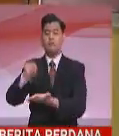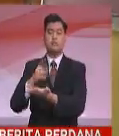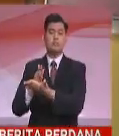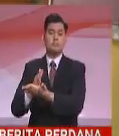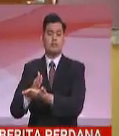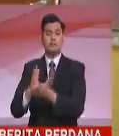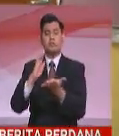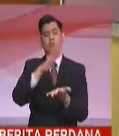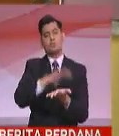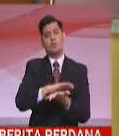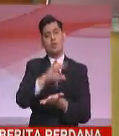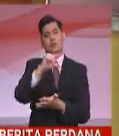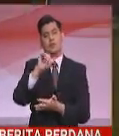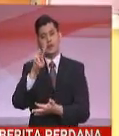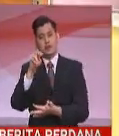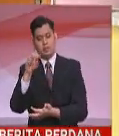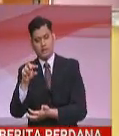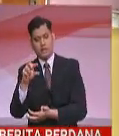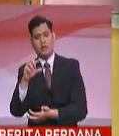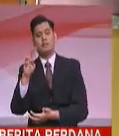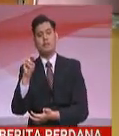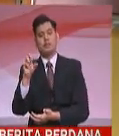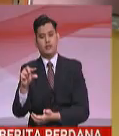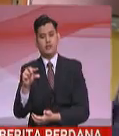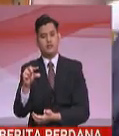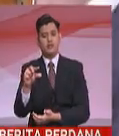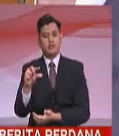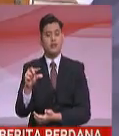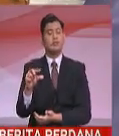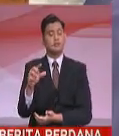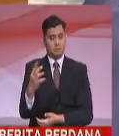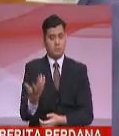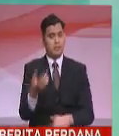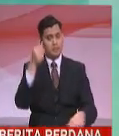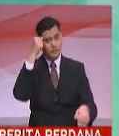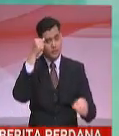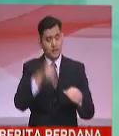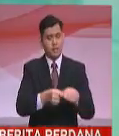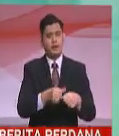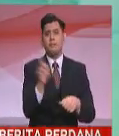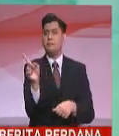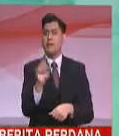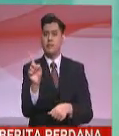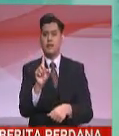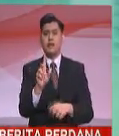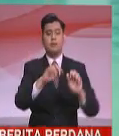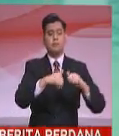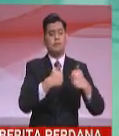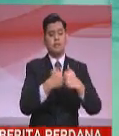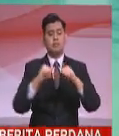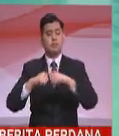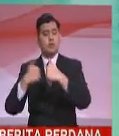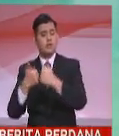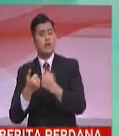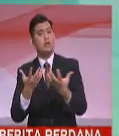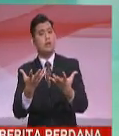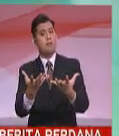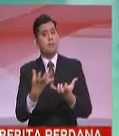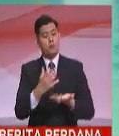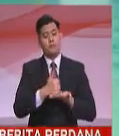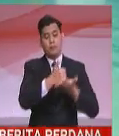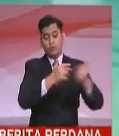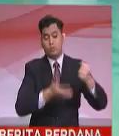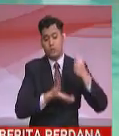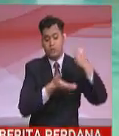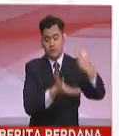Kuantan. Beliau yang juga Ahli Parlimen Indra Mahkota turut mengingatkan mana-mana badan bukan kerajaan NGO yang berhasrat menghulurkan